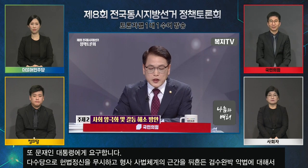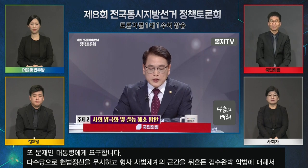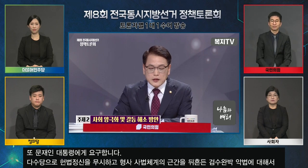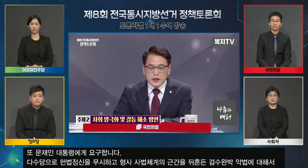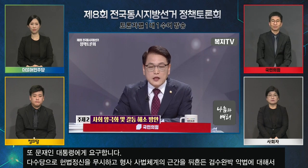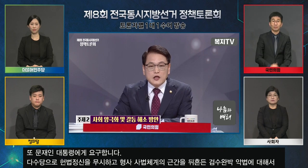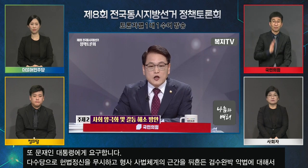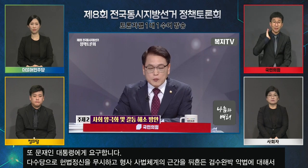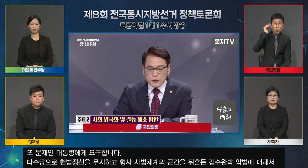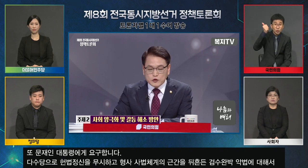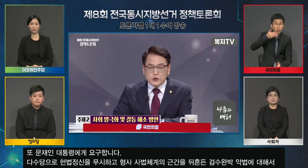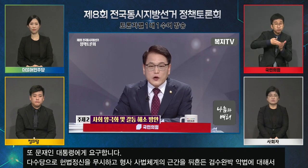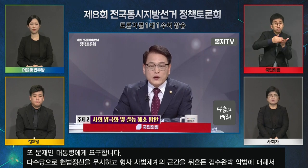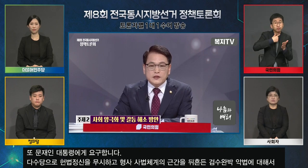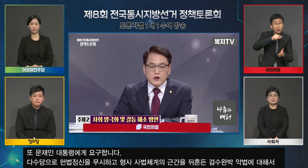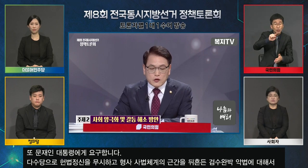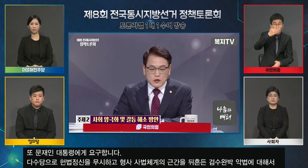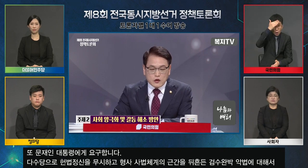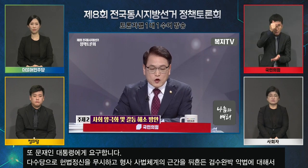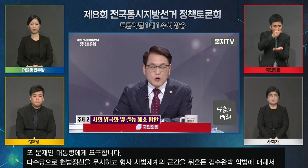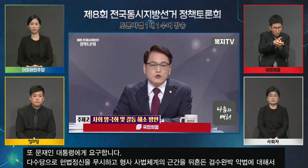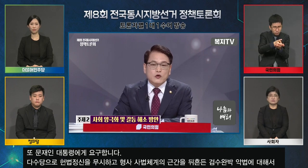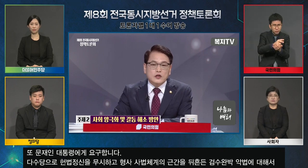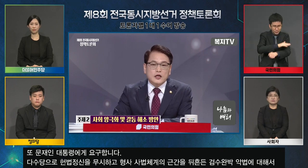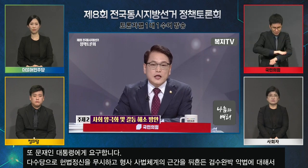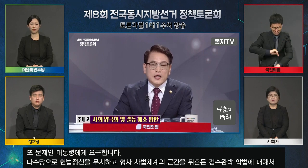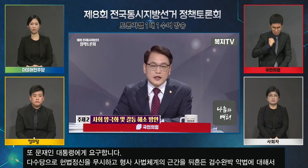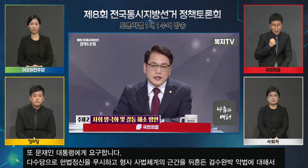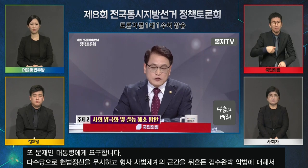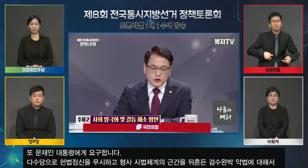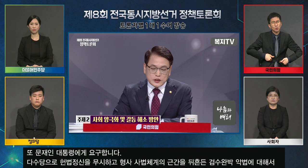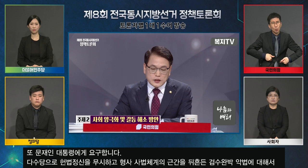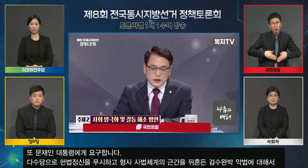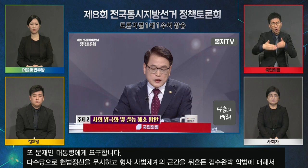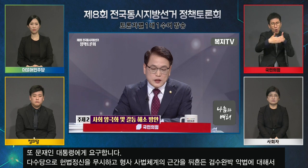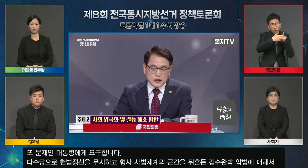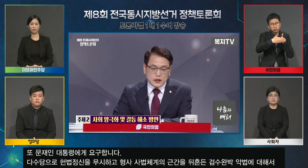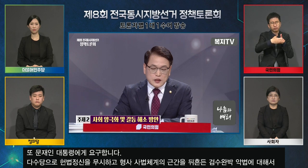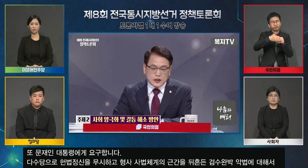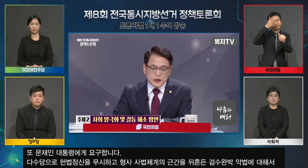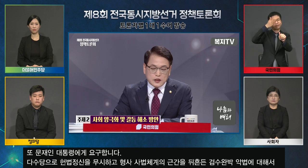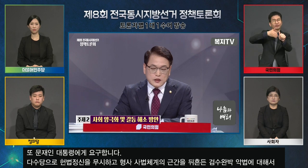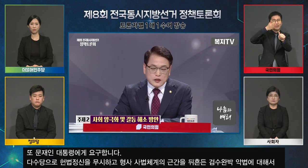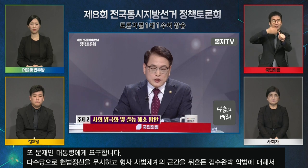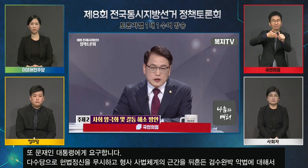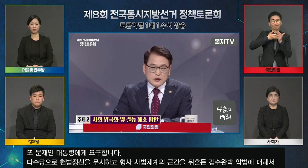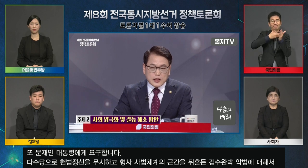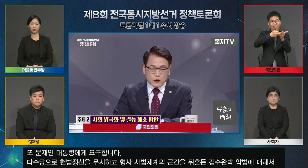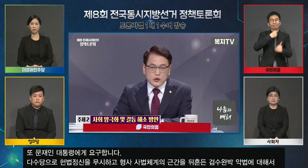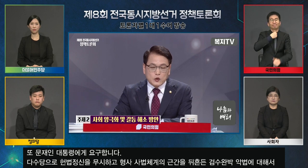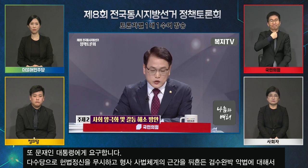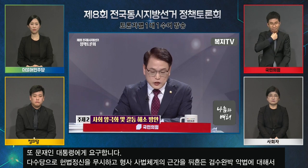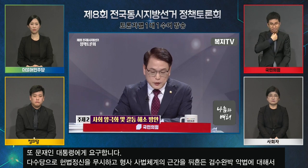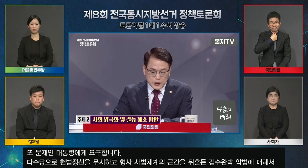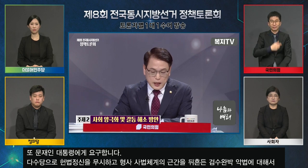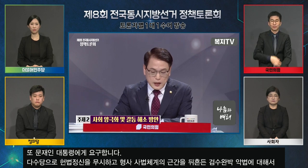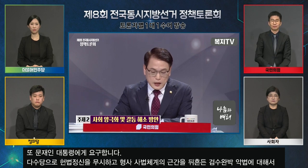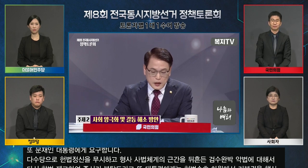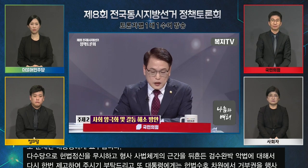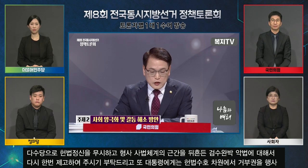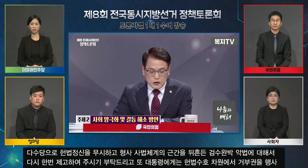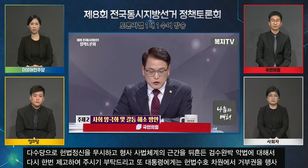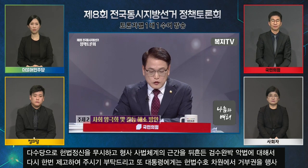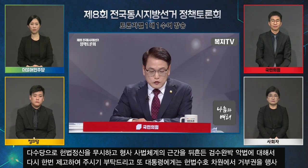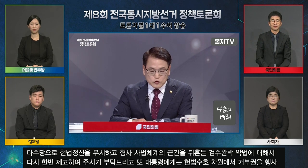대통령에게는 헌법수 차원에서 거부권을 행사해 주시기를 강곡히 요청드립니다.